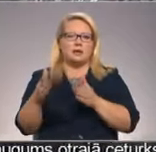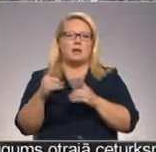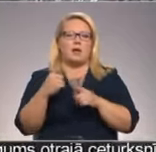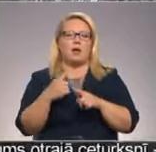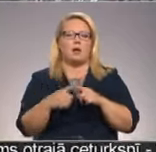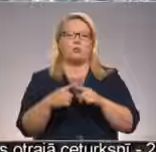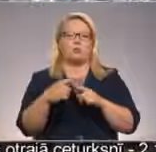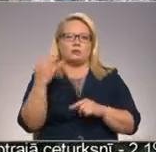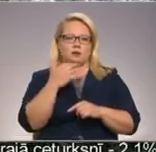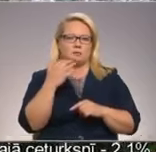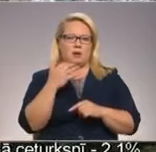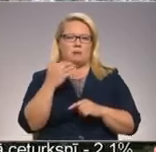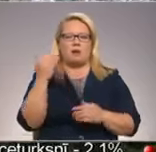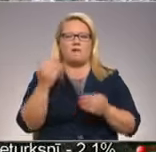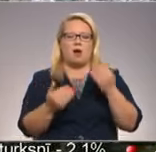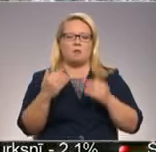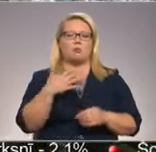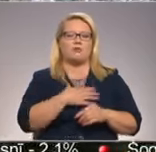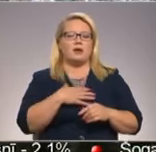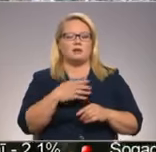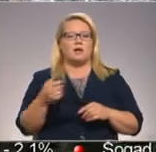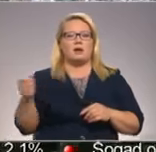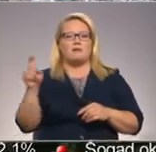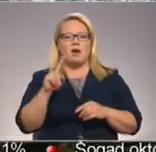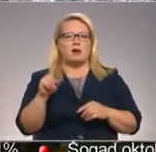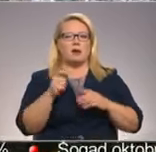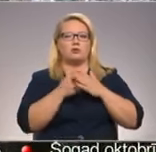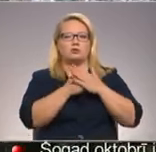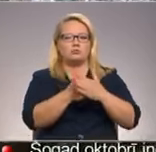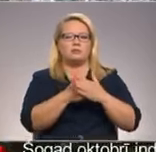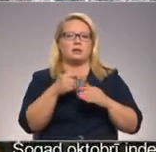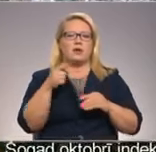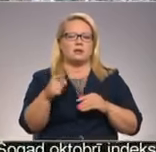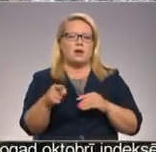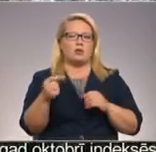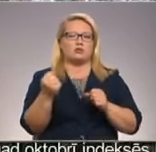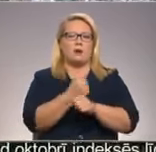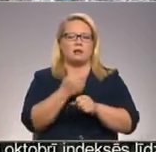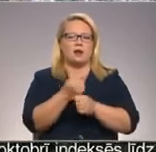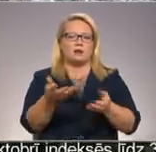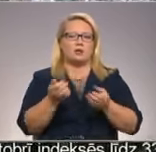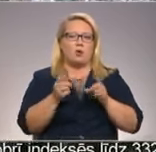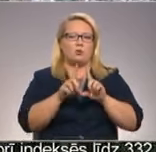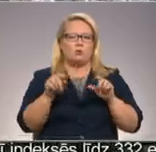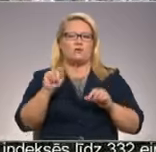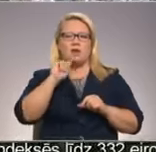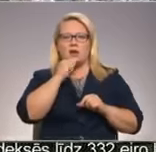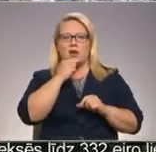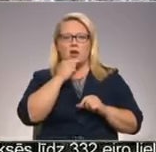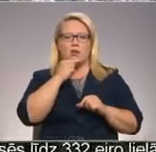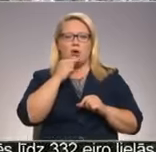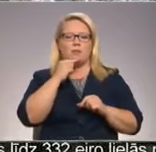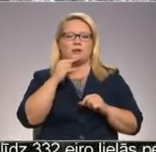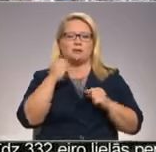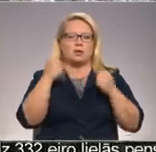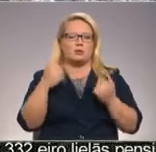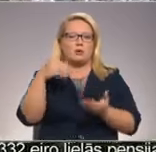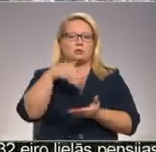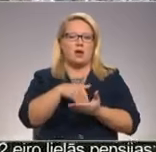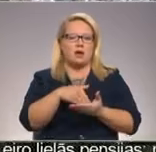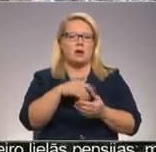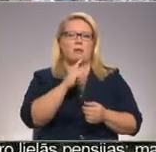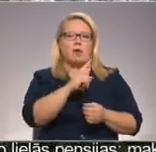uz ārzemēm. Varbūt vajadzēja vairāk subsidēt šādus pārstrādes uzņēmumus, tā ka viņi ekonomiski nostājas uz kājām, tad var